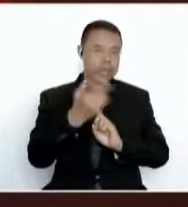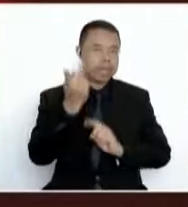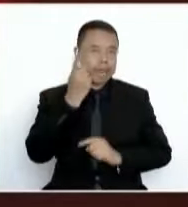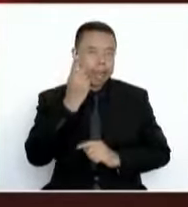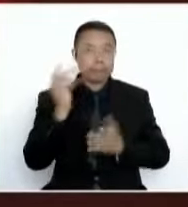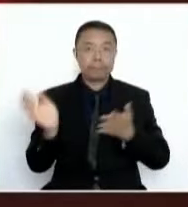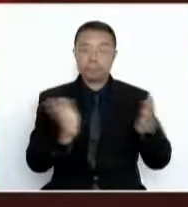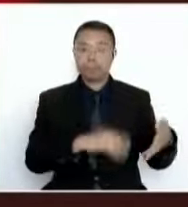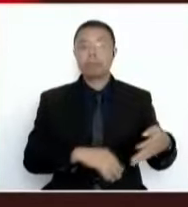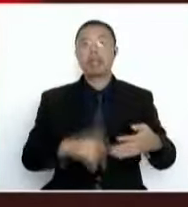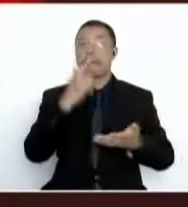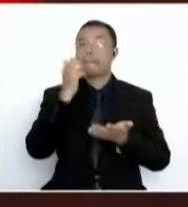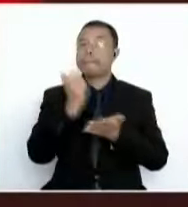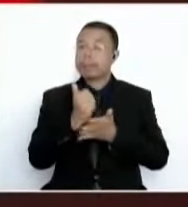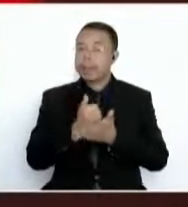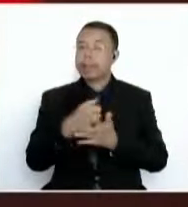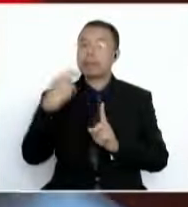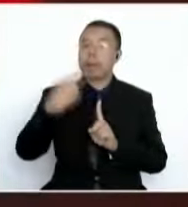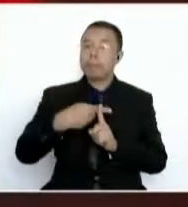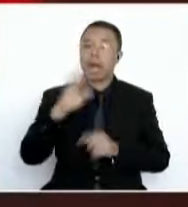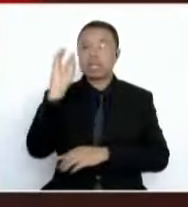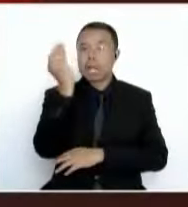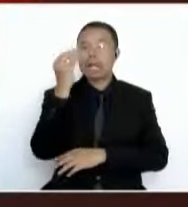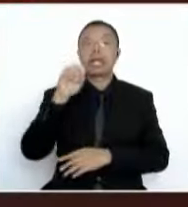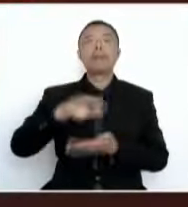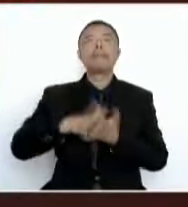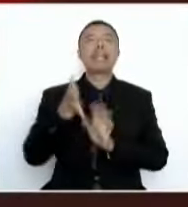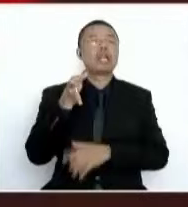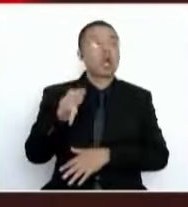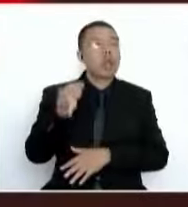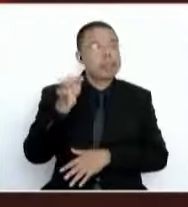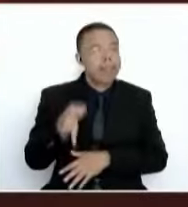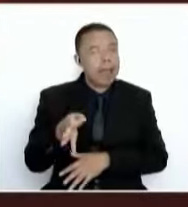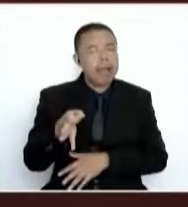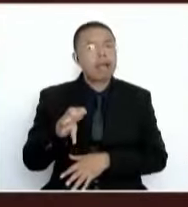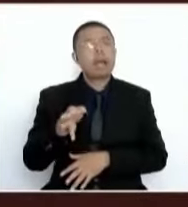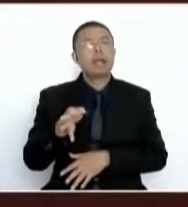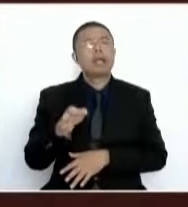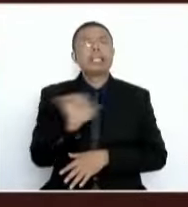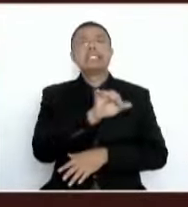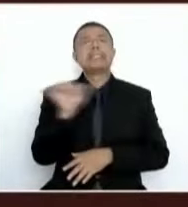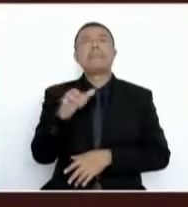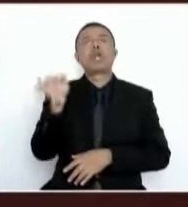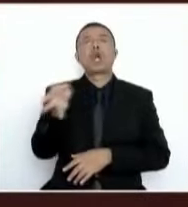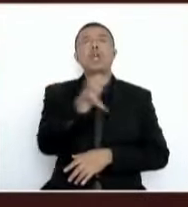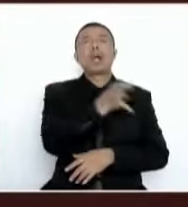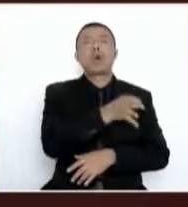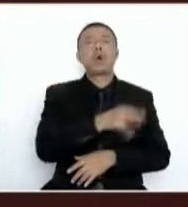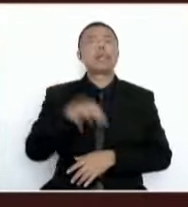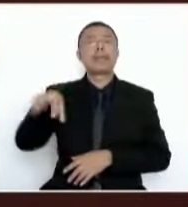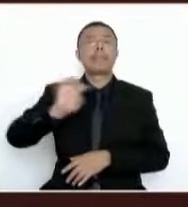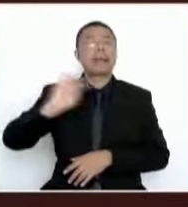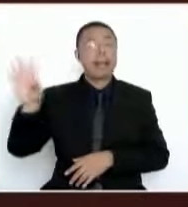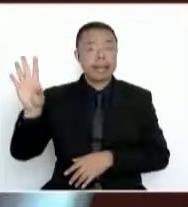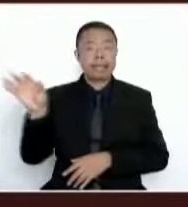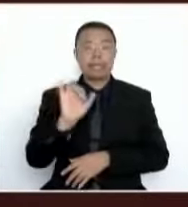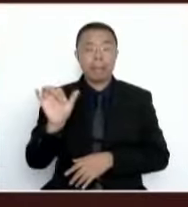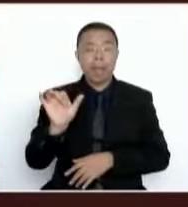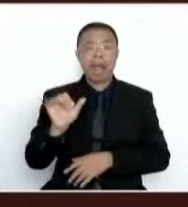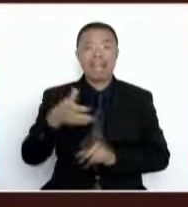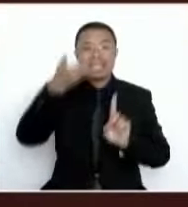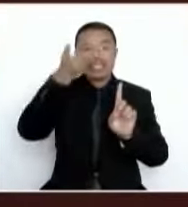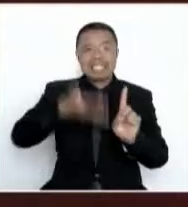ee lebih penting lagi adalah Jakarta ini kota yang hampir sama dengan kota kota besar di tempat yang lain tidak ada